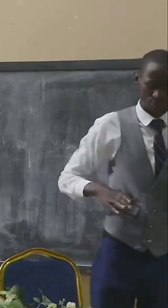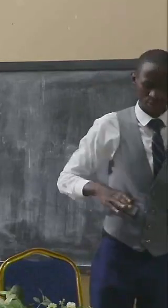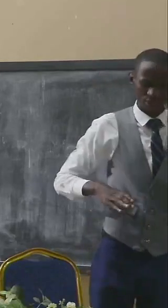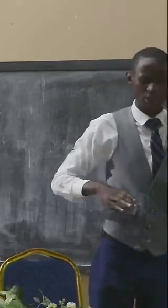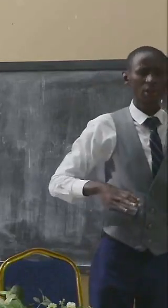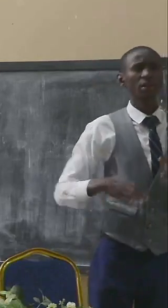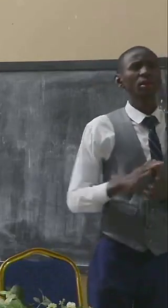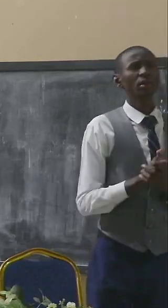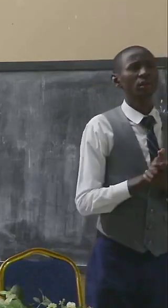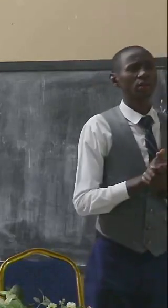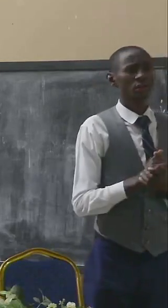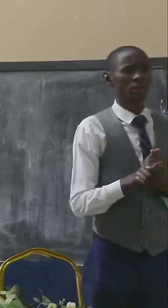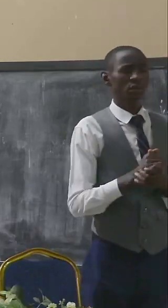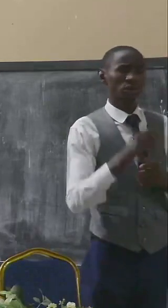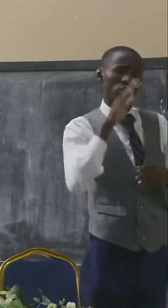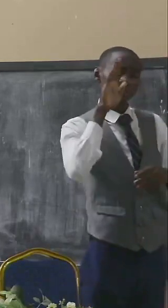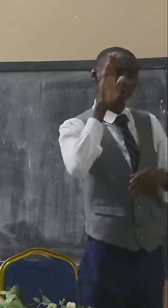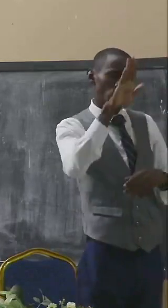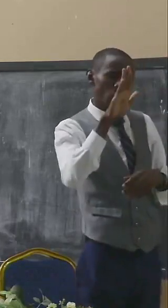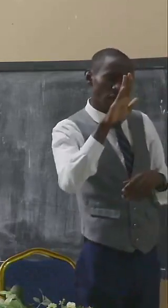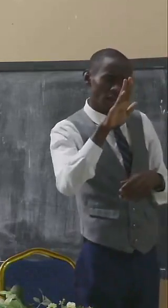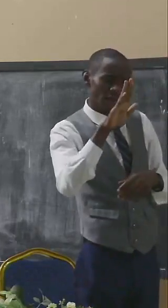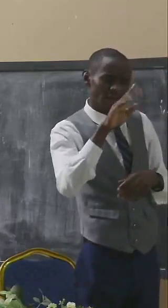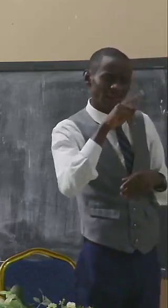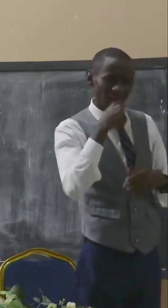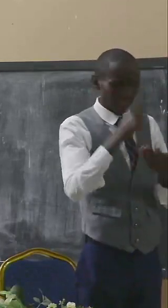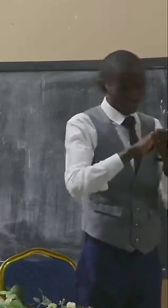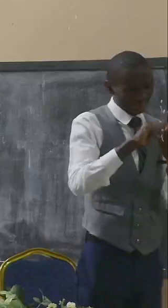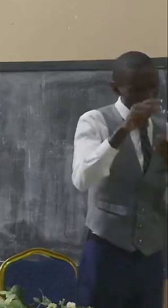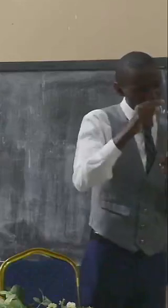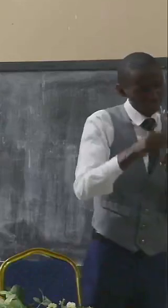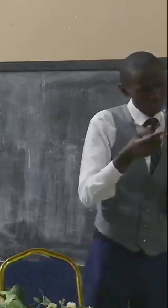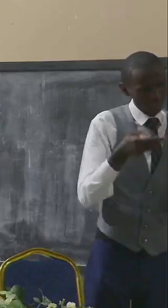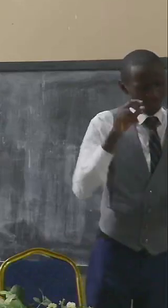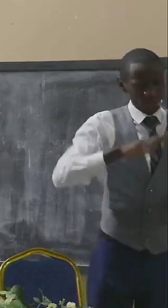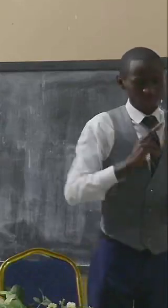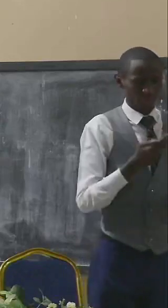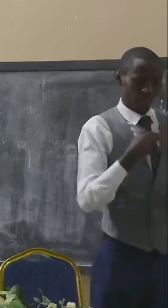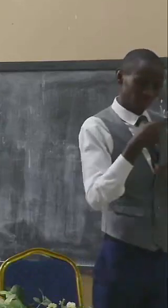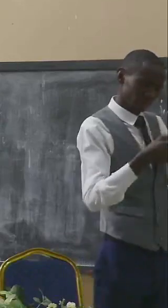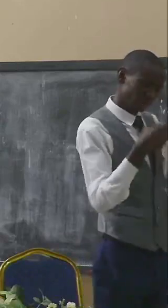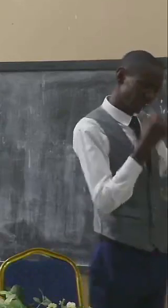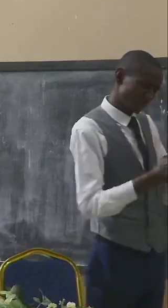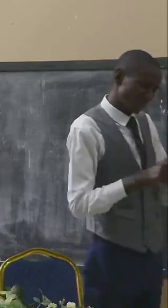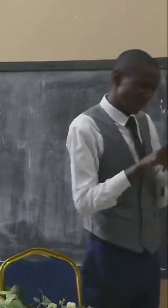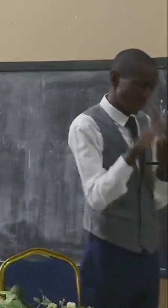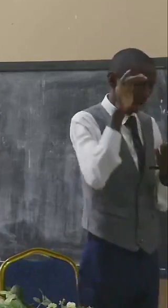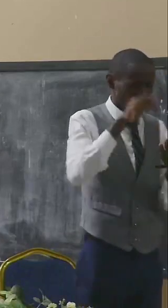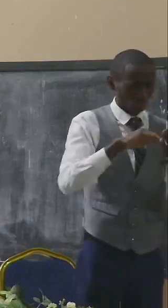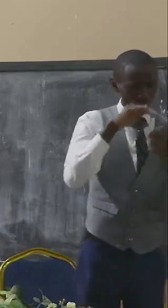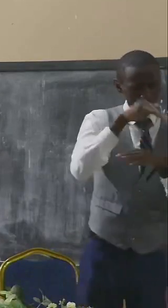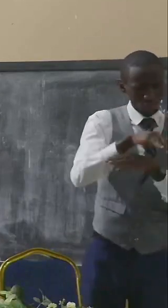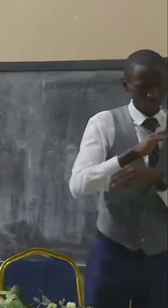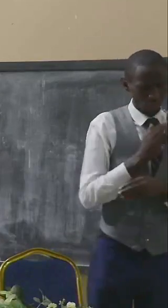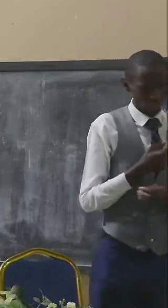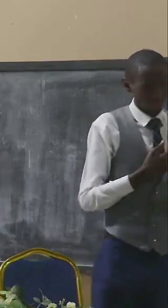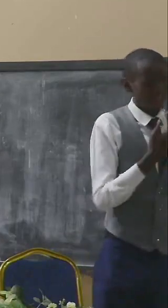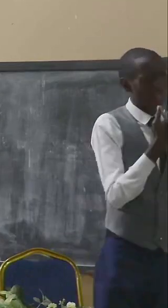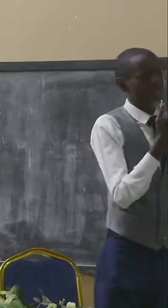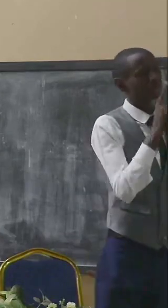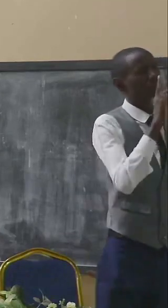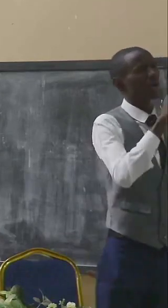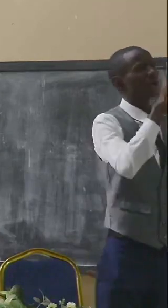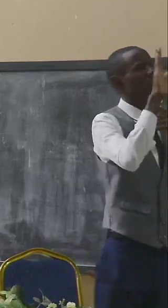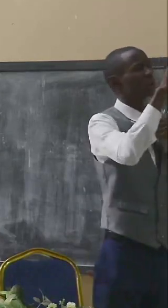l'auteur de cette parole que nous venons d'écrire. Uliandika hii neno ambao tunatoka kusoma. Jioni ya leo tunajingojelea kwako.